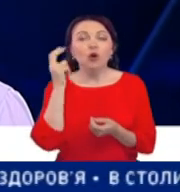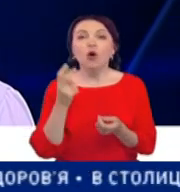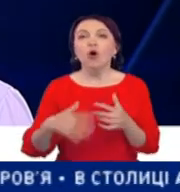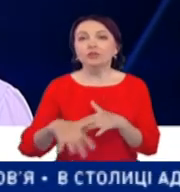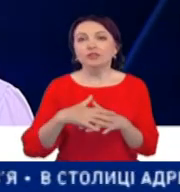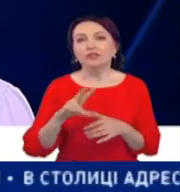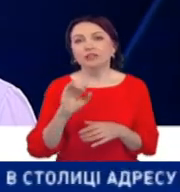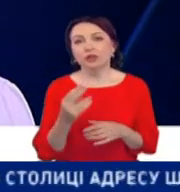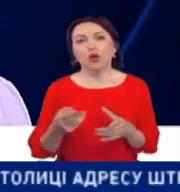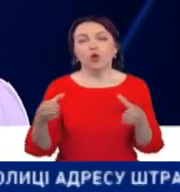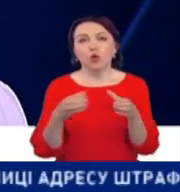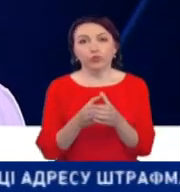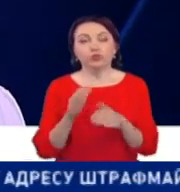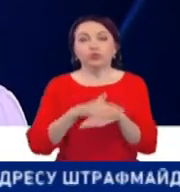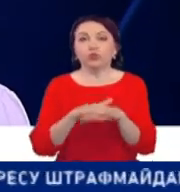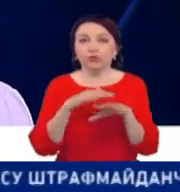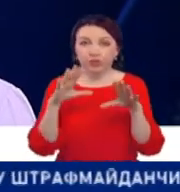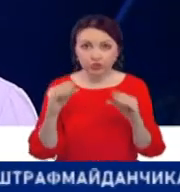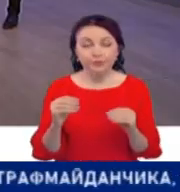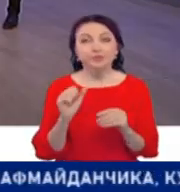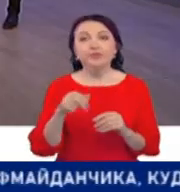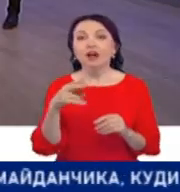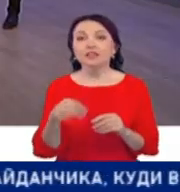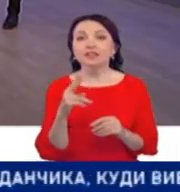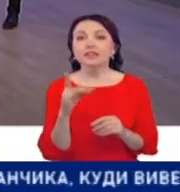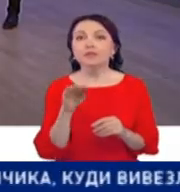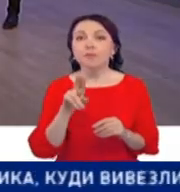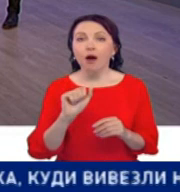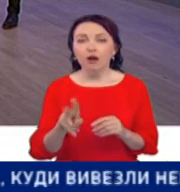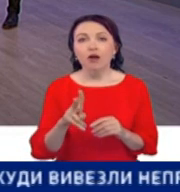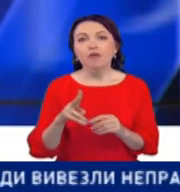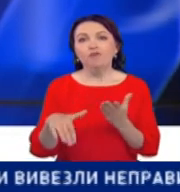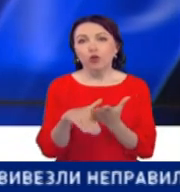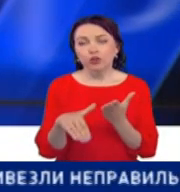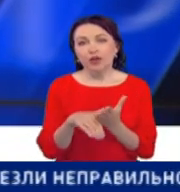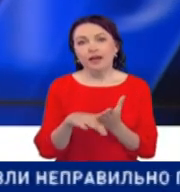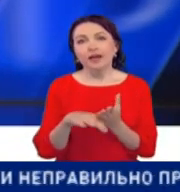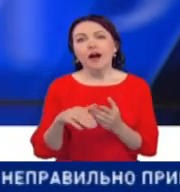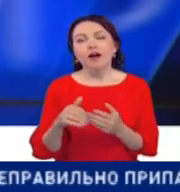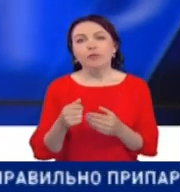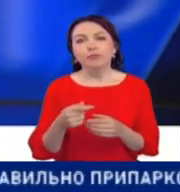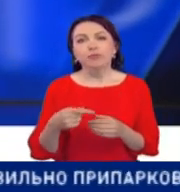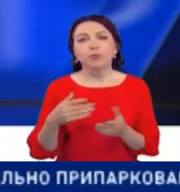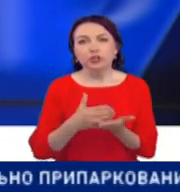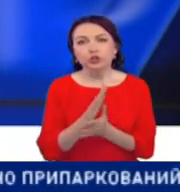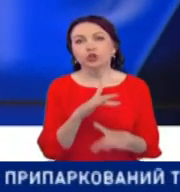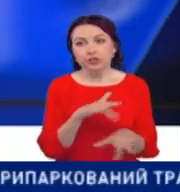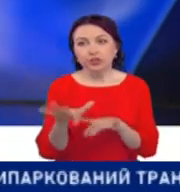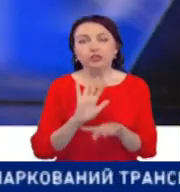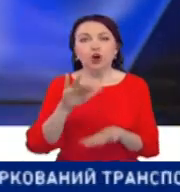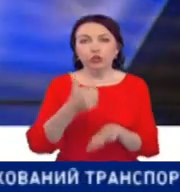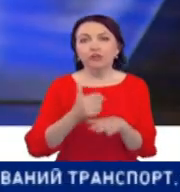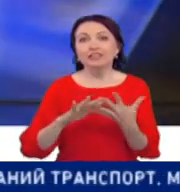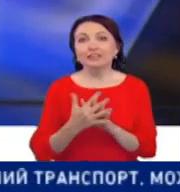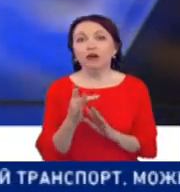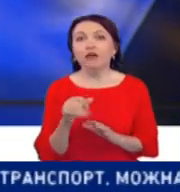корпусу. Пане Сергію, доброго вечора. Вітаю вас. І Андрій Кріпак, волонтер, громадський активіст і політичний діяч. Він ще є і головою сільської